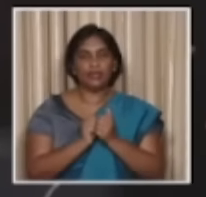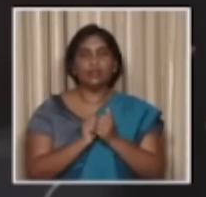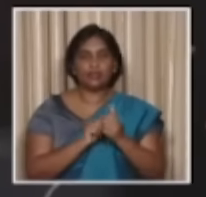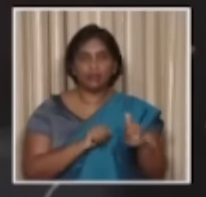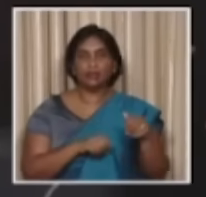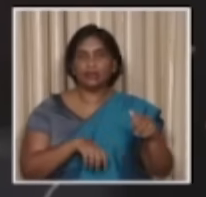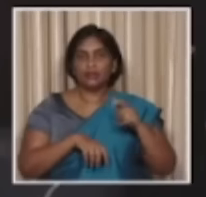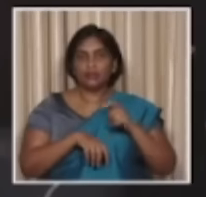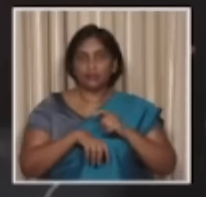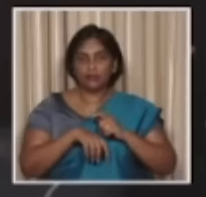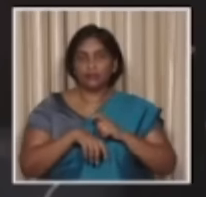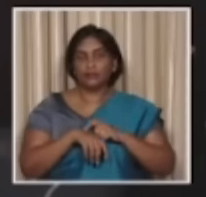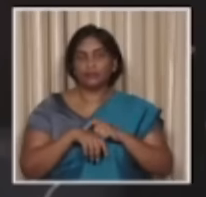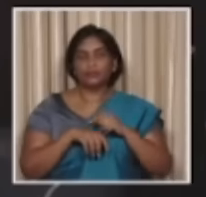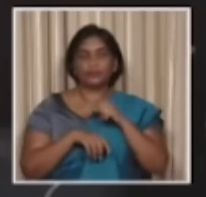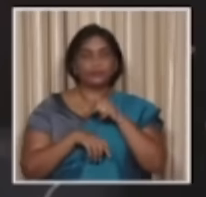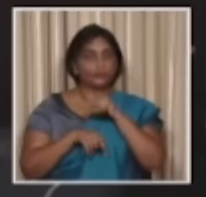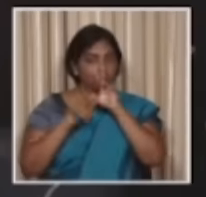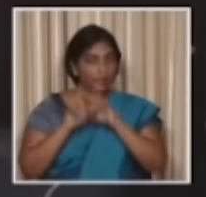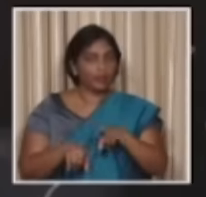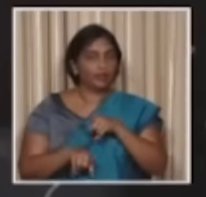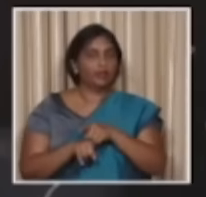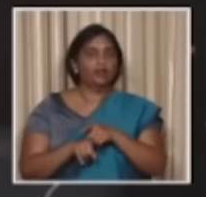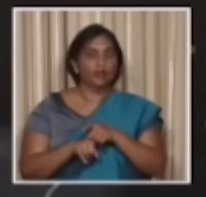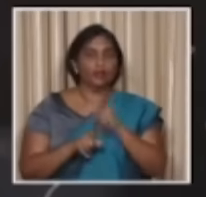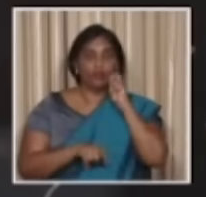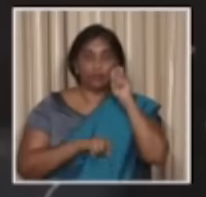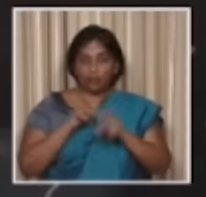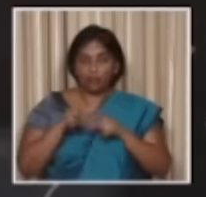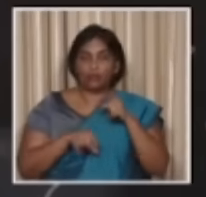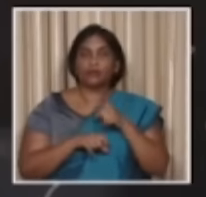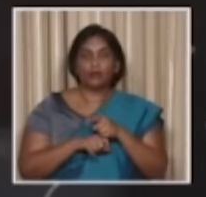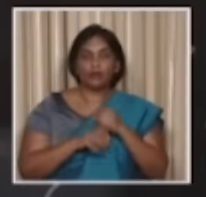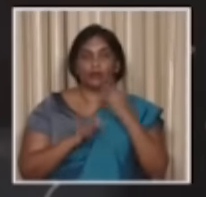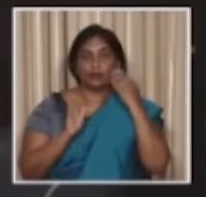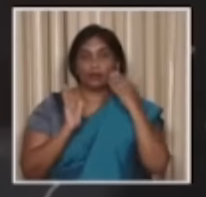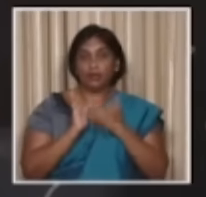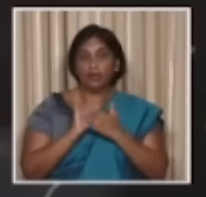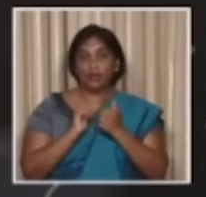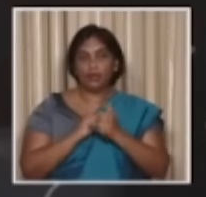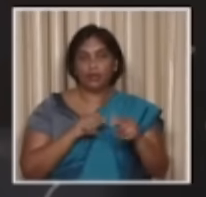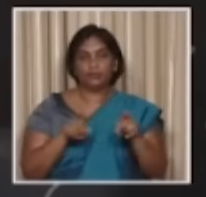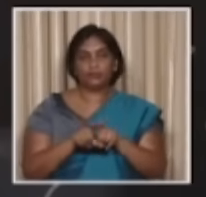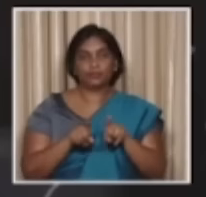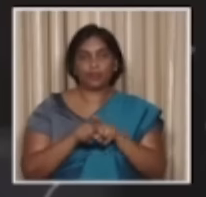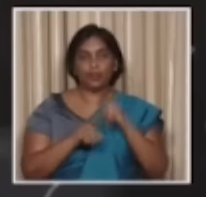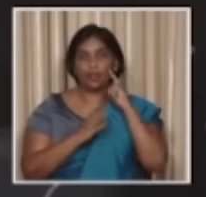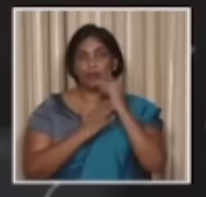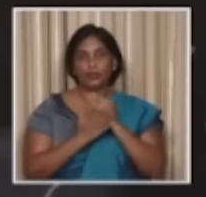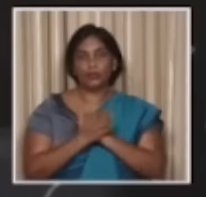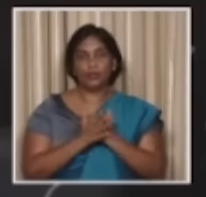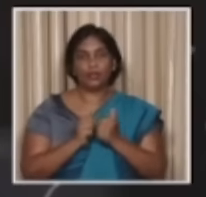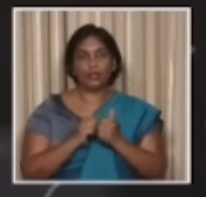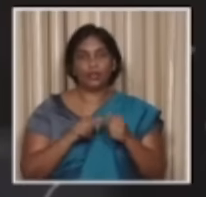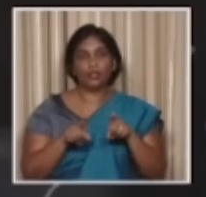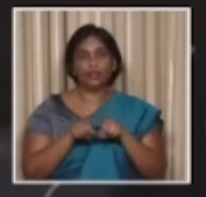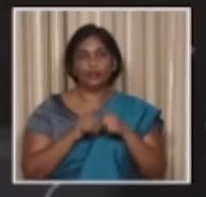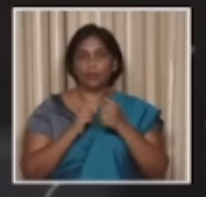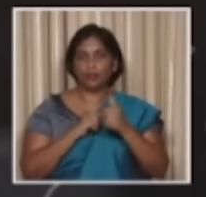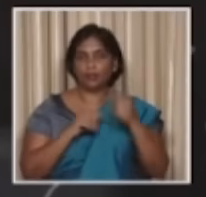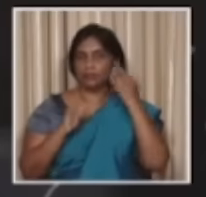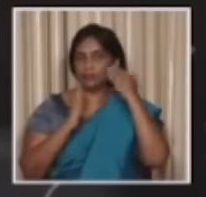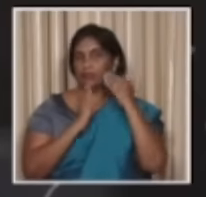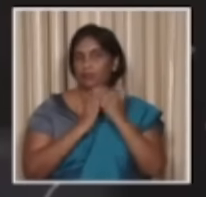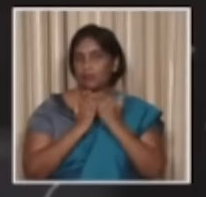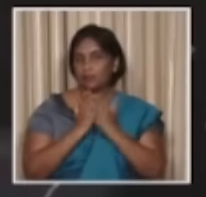අනුව තියෙන්නේ. එතකොට මේවා අනුව මේ ජනතාවගේ සල්ලි නාස්ති වෙනවා. ජනතාව ජීවිතවලට මේ වගේ ප්‍රයෝජනය ලැබිය යුතු